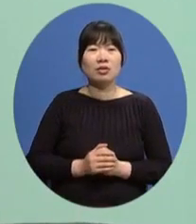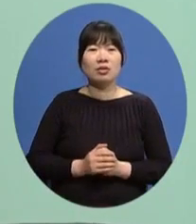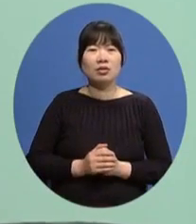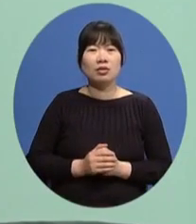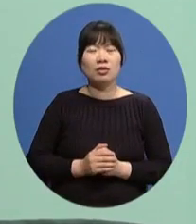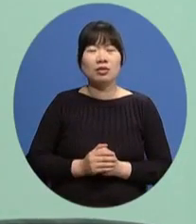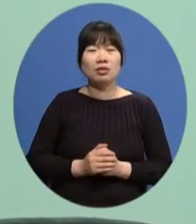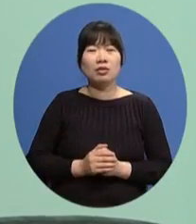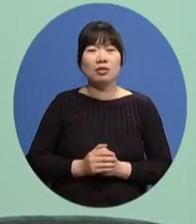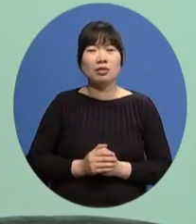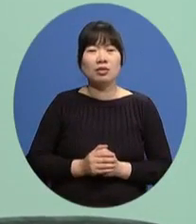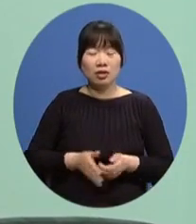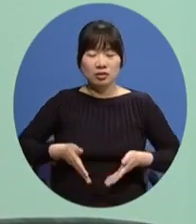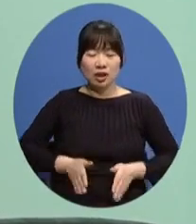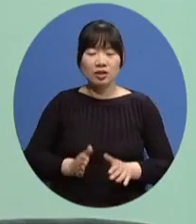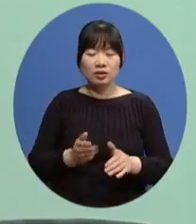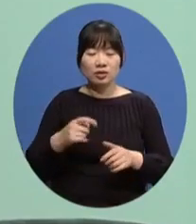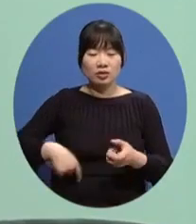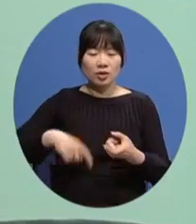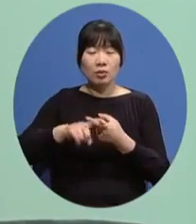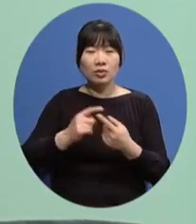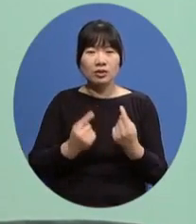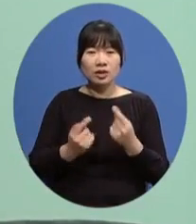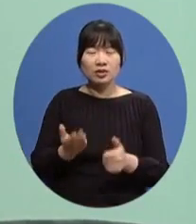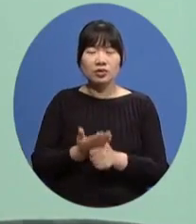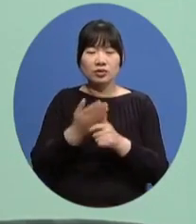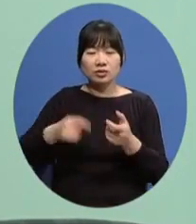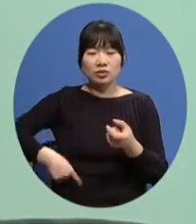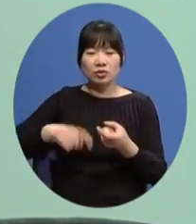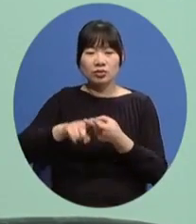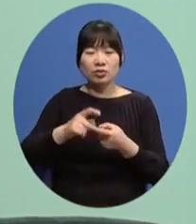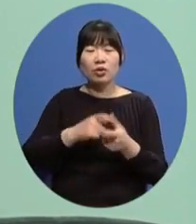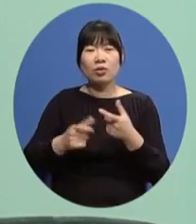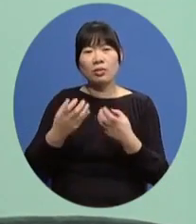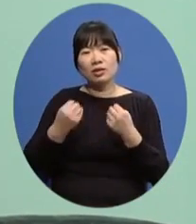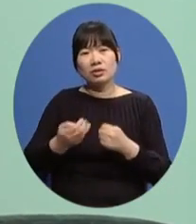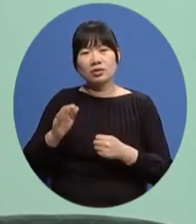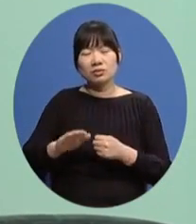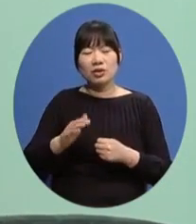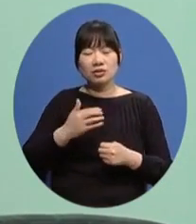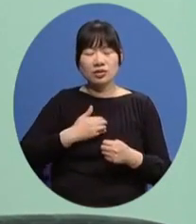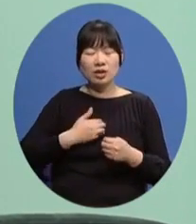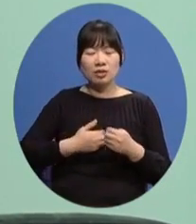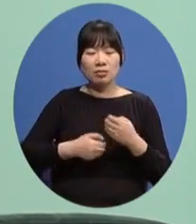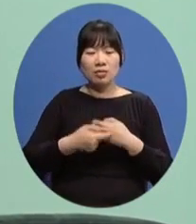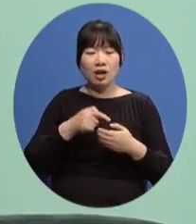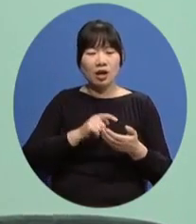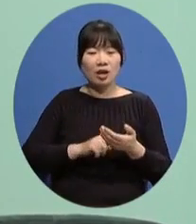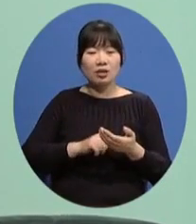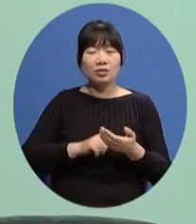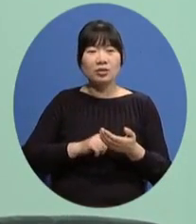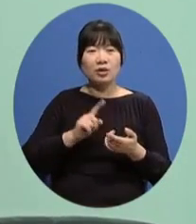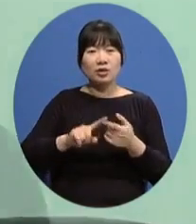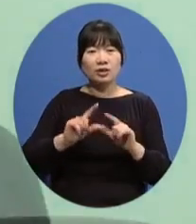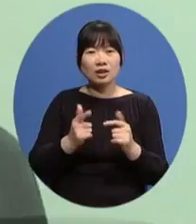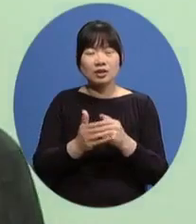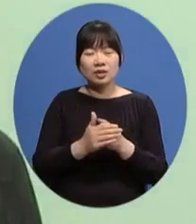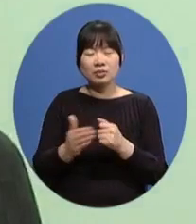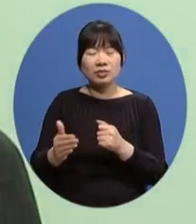잘해줬었고 나은 점보다 키운 점이 더 많다고 얘기하지만 제 마음이 그러지 못했기 때문에 그건 절대 아닐 거라고